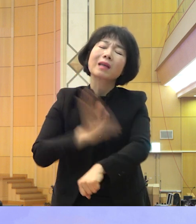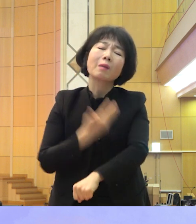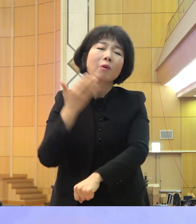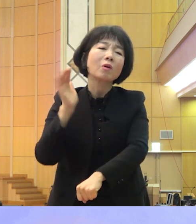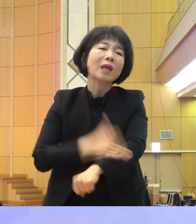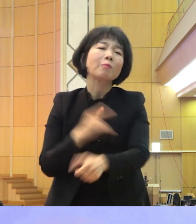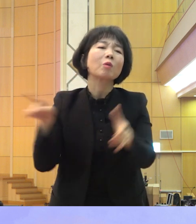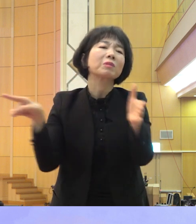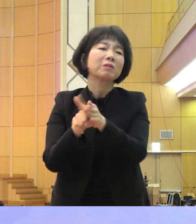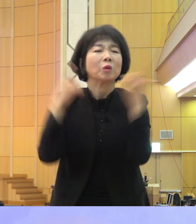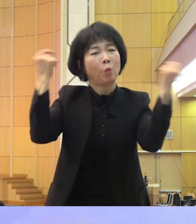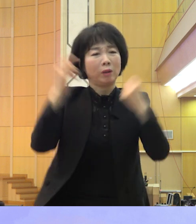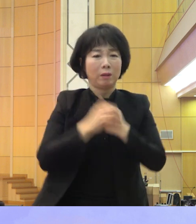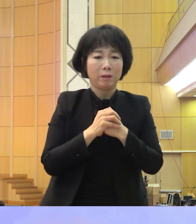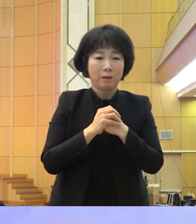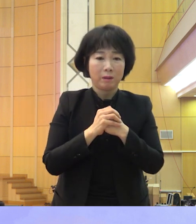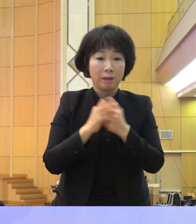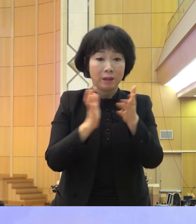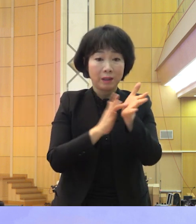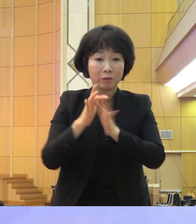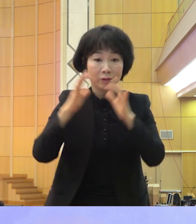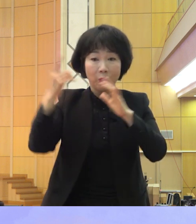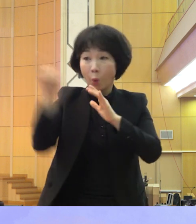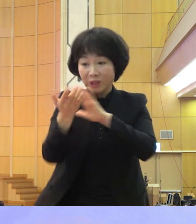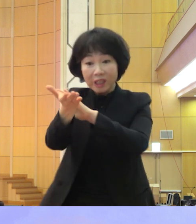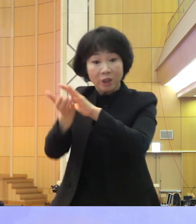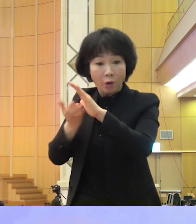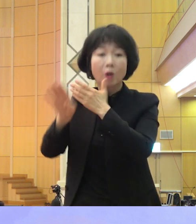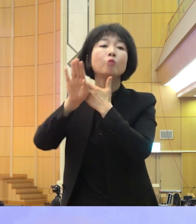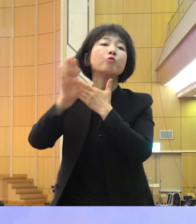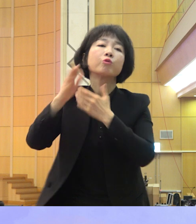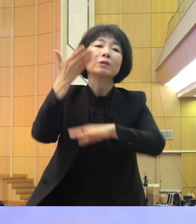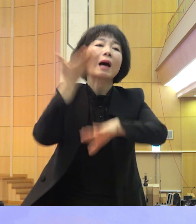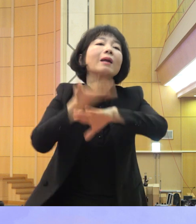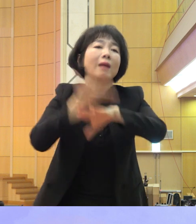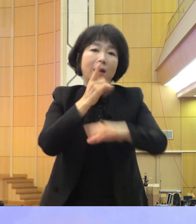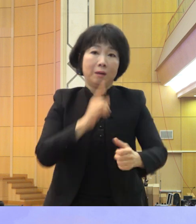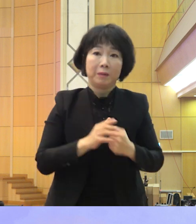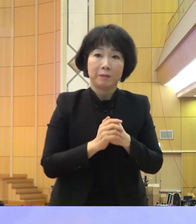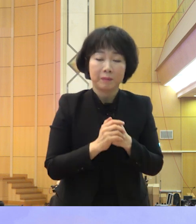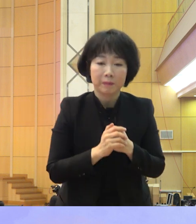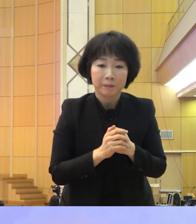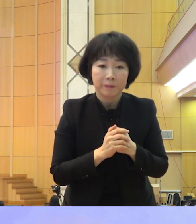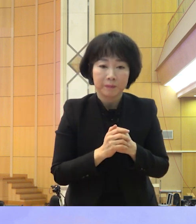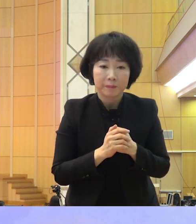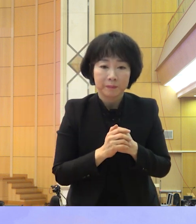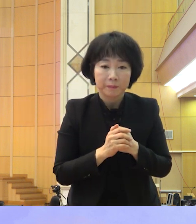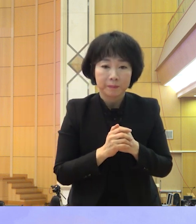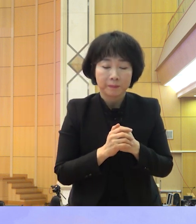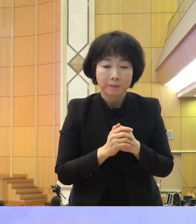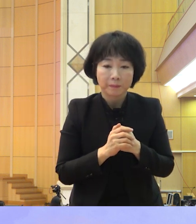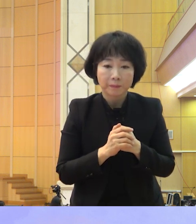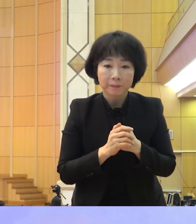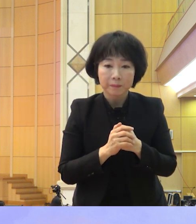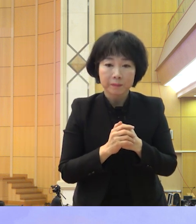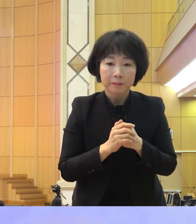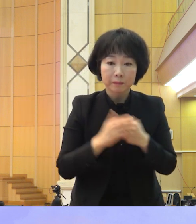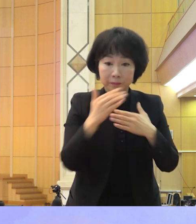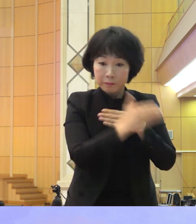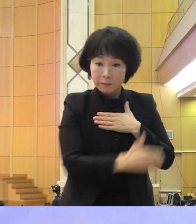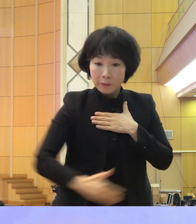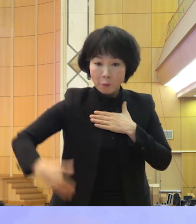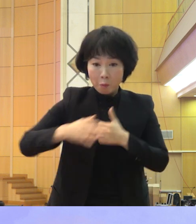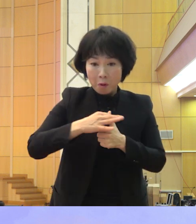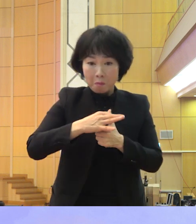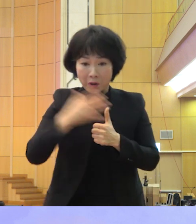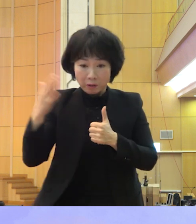믿는 것입니다. 예수님이 오시기 전과 후가 다른 거예요. 그래서 육의 몸을 벗은